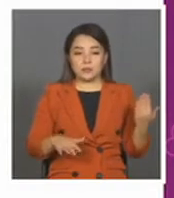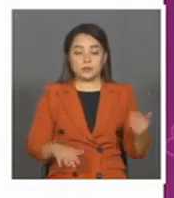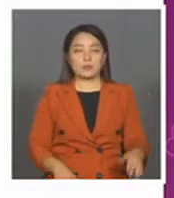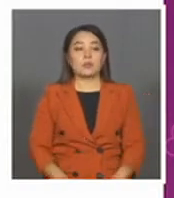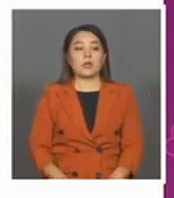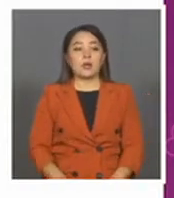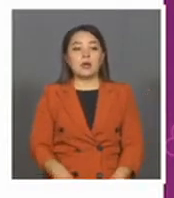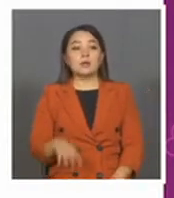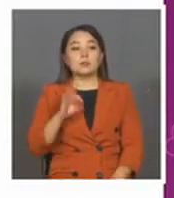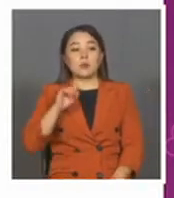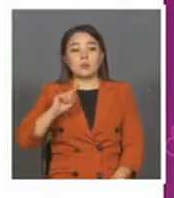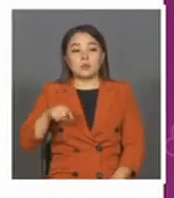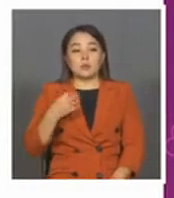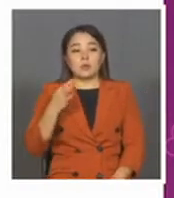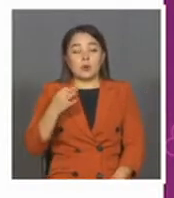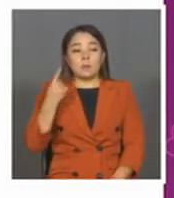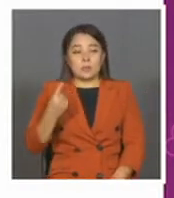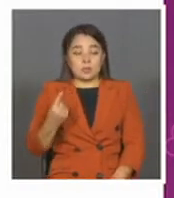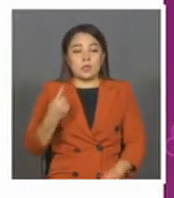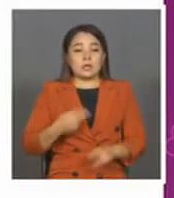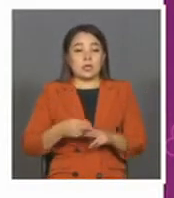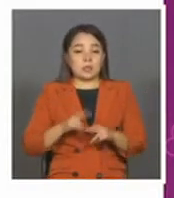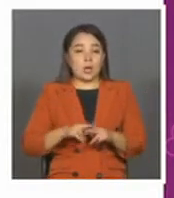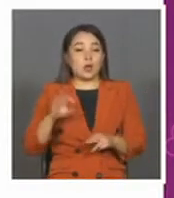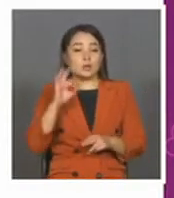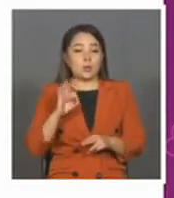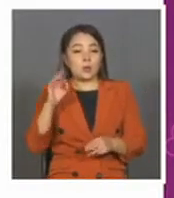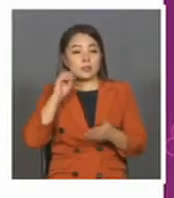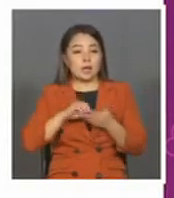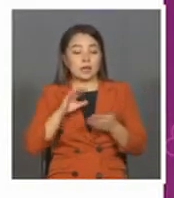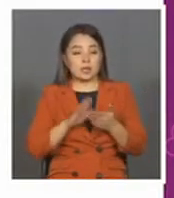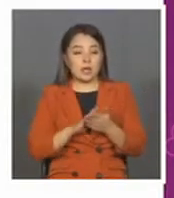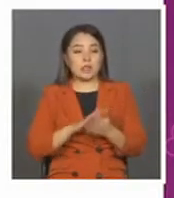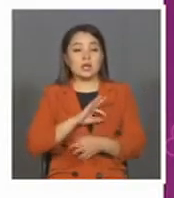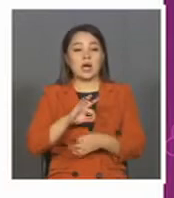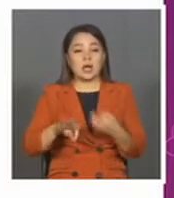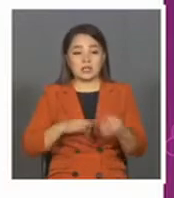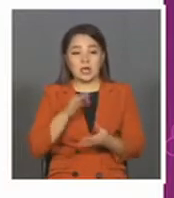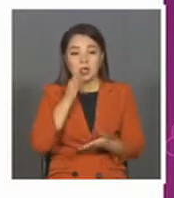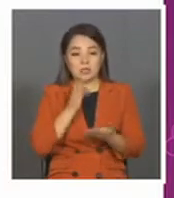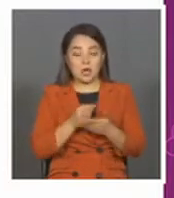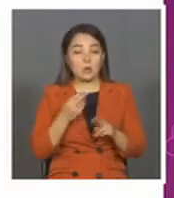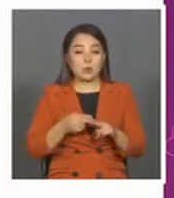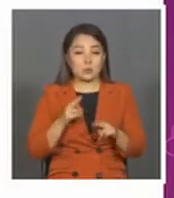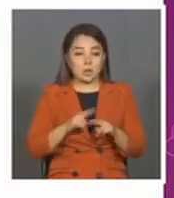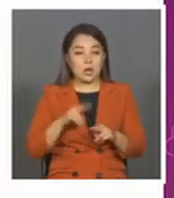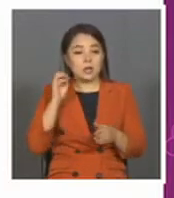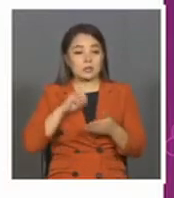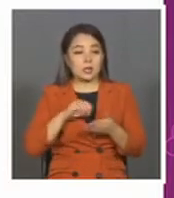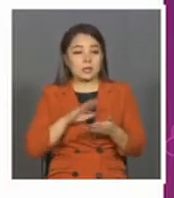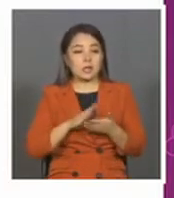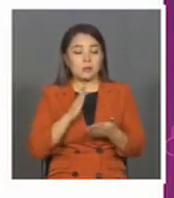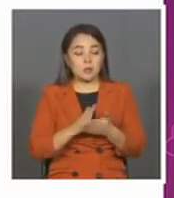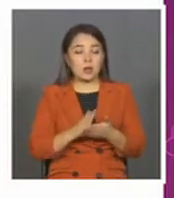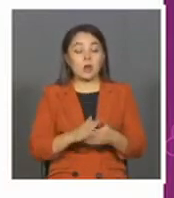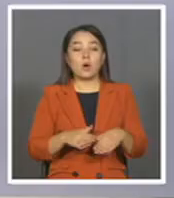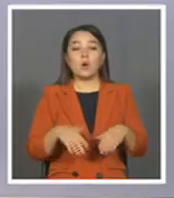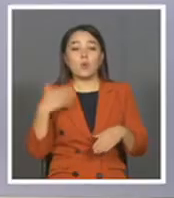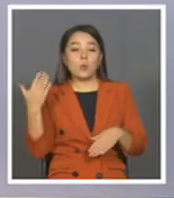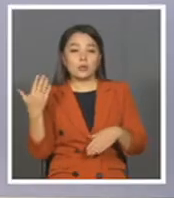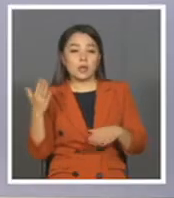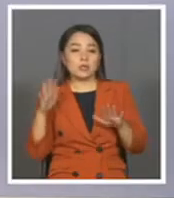сан 0 бүтін 101 нөл санынан артық болады. Себебі бұл сан нөл санының оң жағында